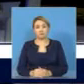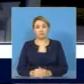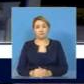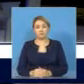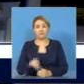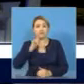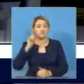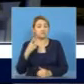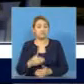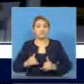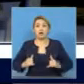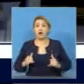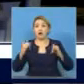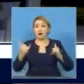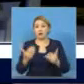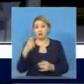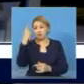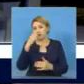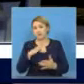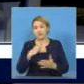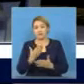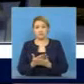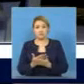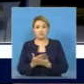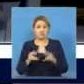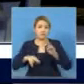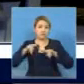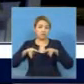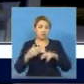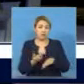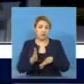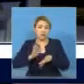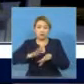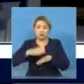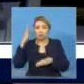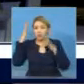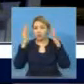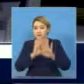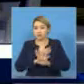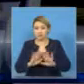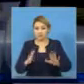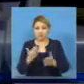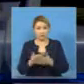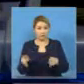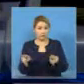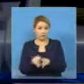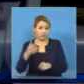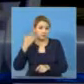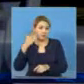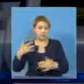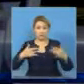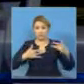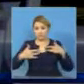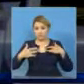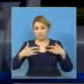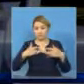жастарға арналған, эмоциональный, ешқандай қатты ауыр ой салмайтын, сондай бір жеңіл спектакльдің